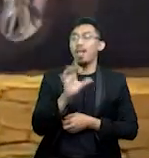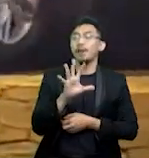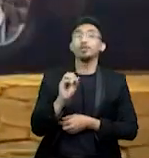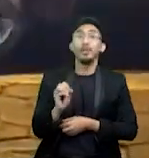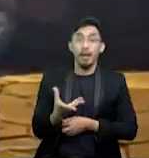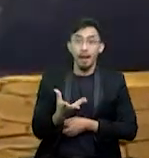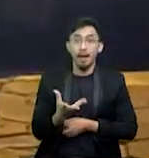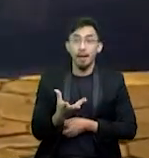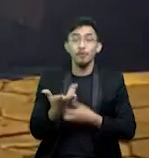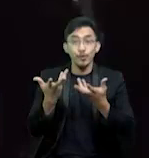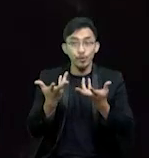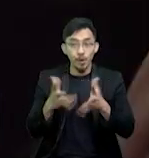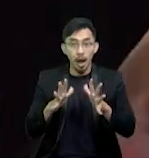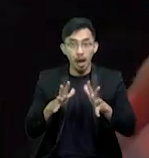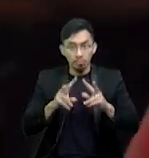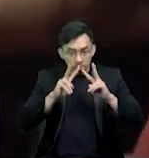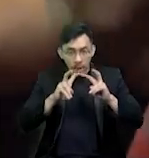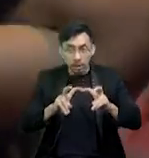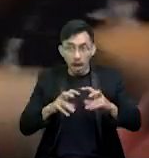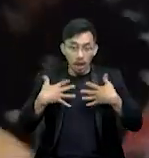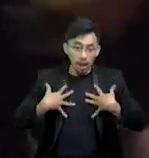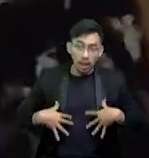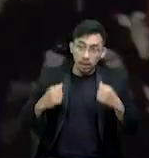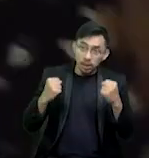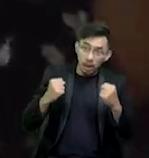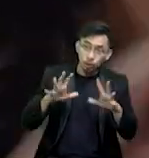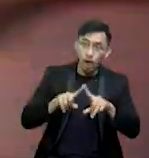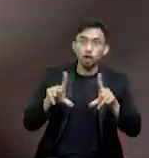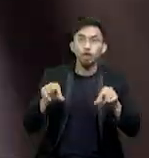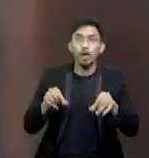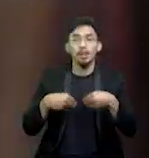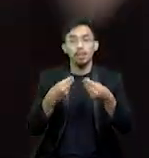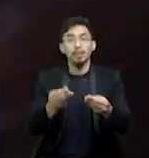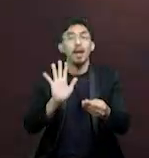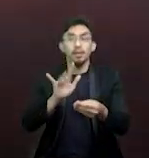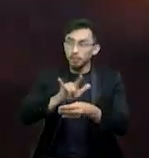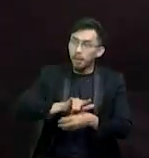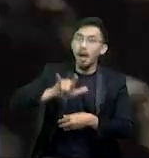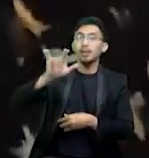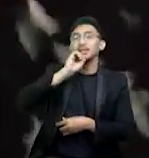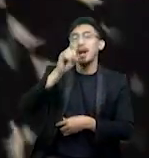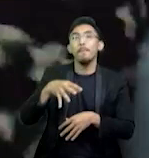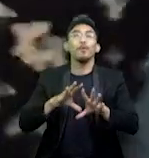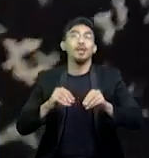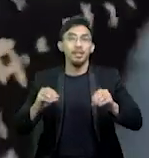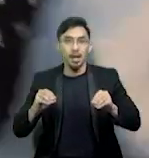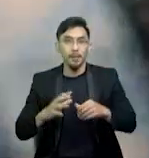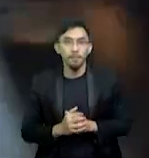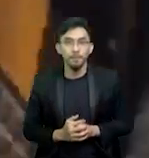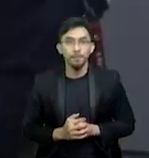check-up dijanjikan gaji besar untuk bekerja di Singapura pembuatan paspor pada pekerja dilakukan di Wonosobo Jawa